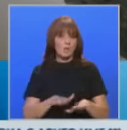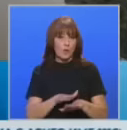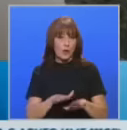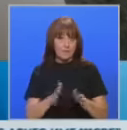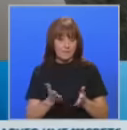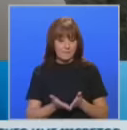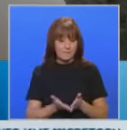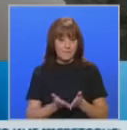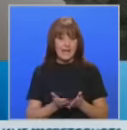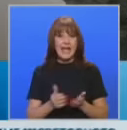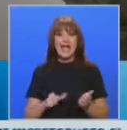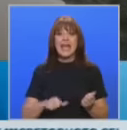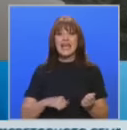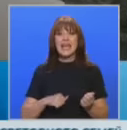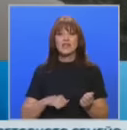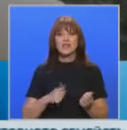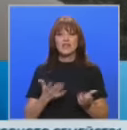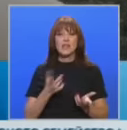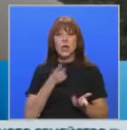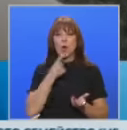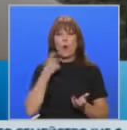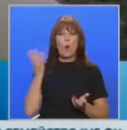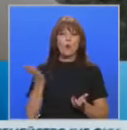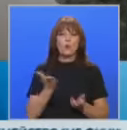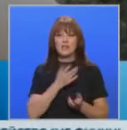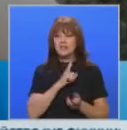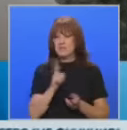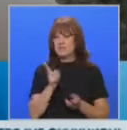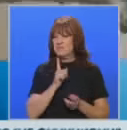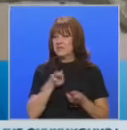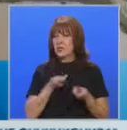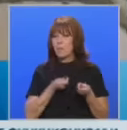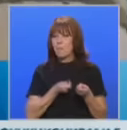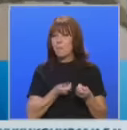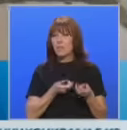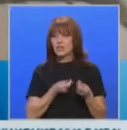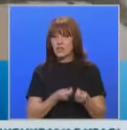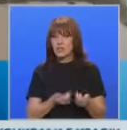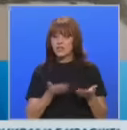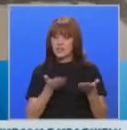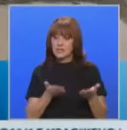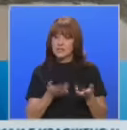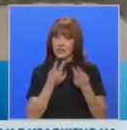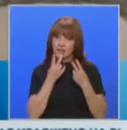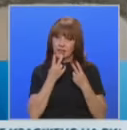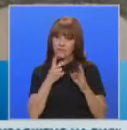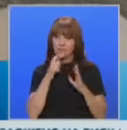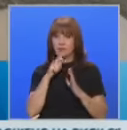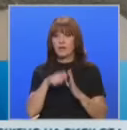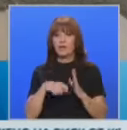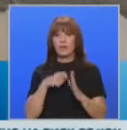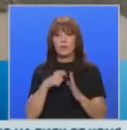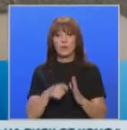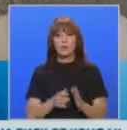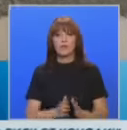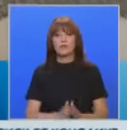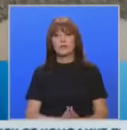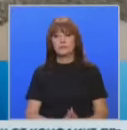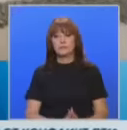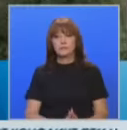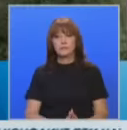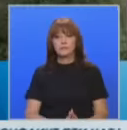дерета. Язовири, които с години не са поддържани. Вижте още в репортажа, който подготвихме заедно с Цанка